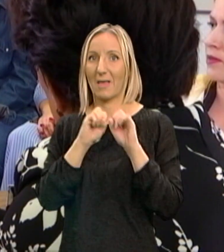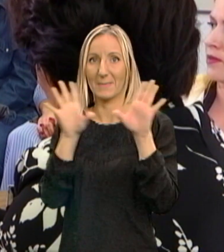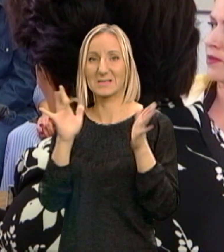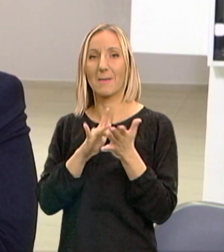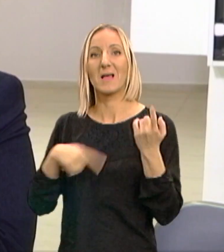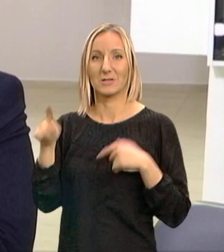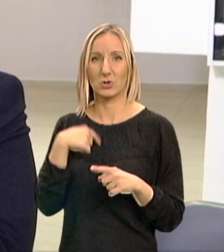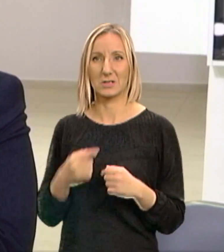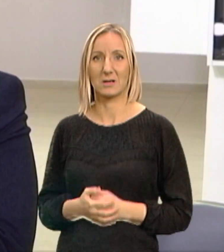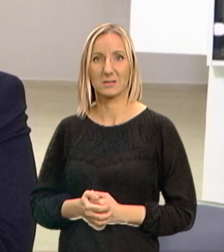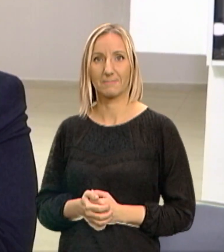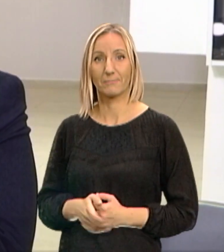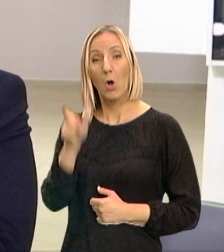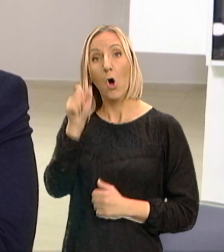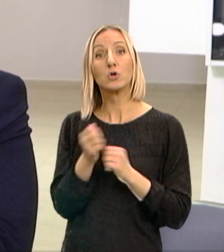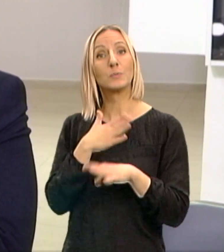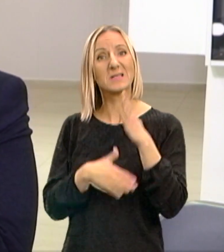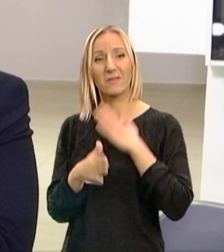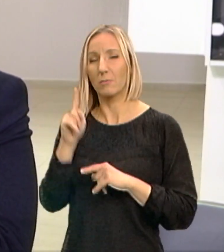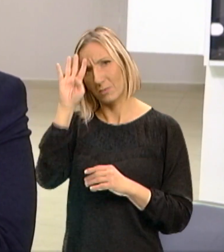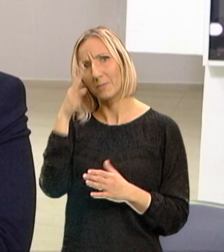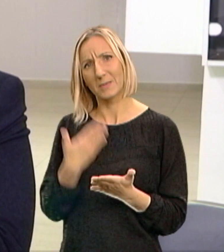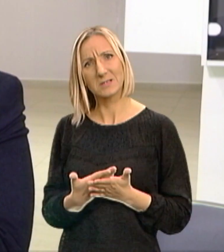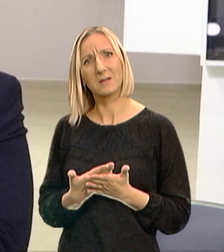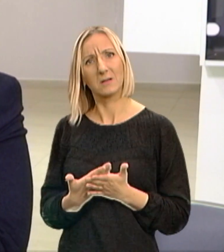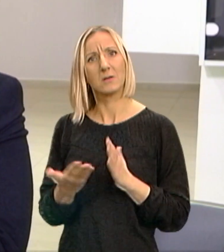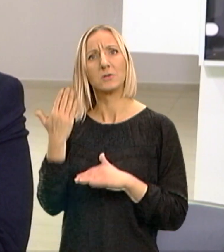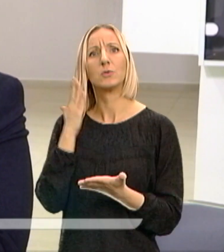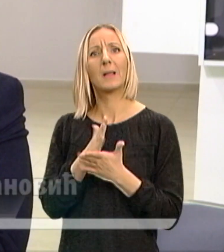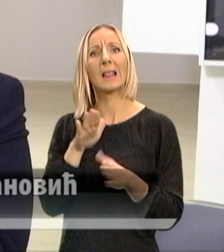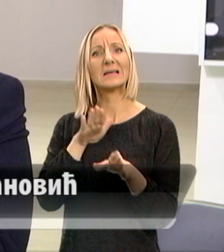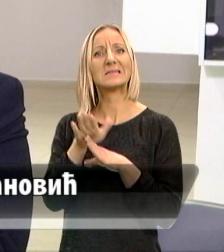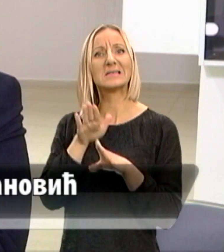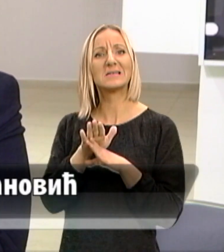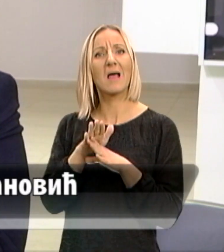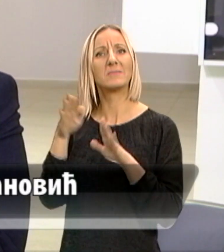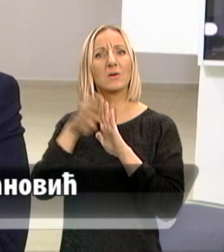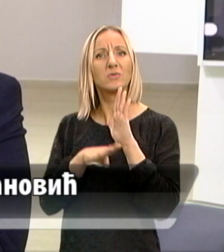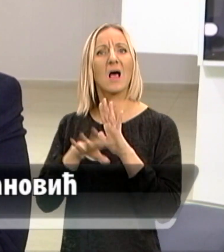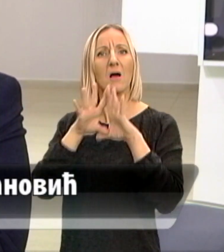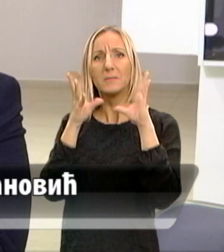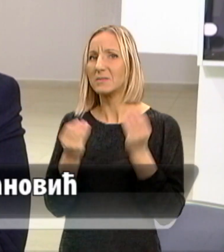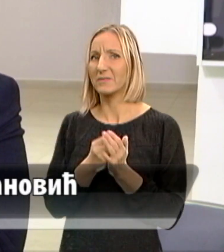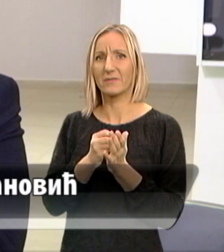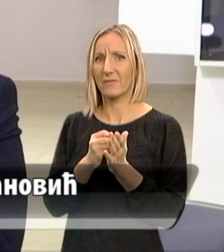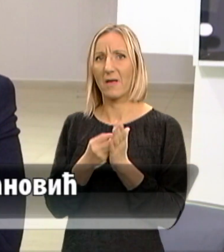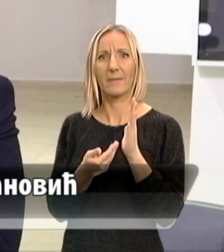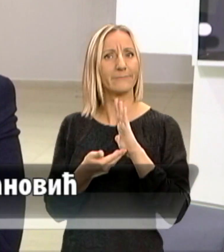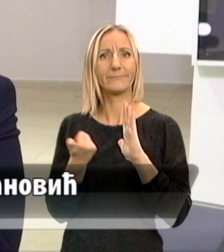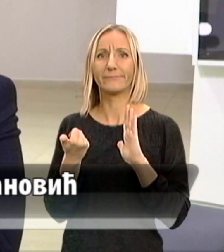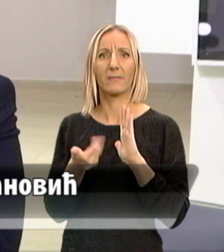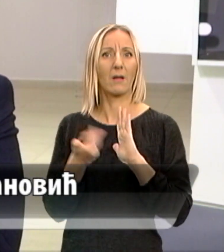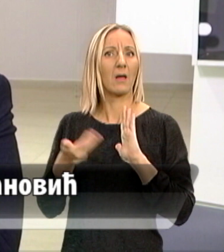za nas. Osobe s invaliditetom, moramo priznati da su bile sistemski isključivane i dalje jesu sistemski isključivane iz